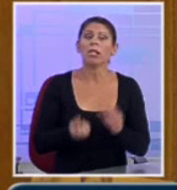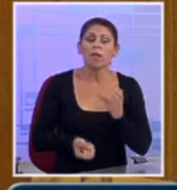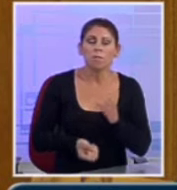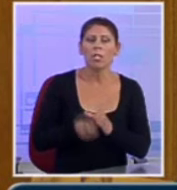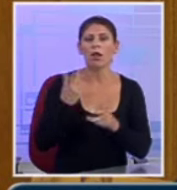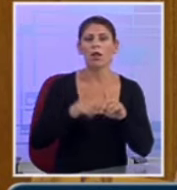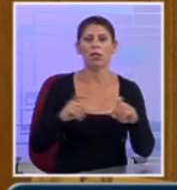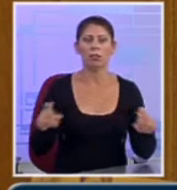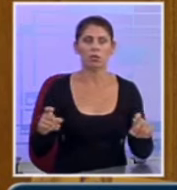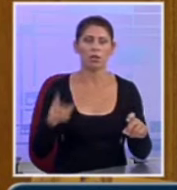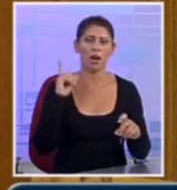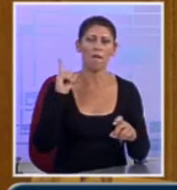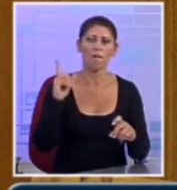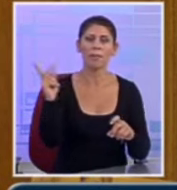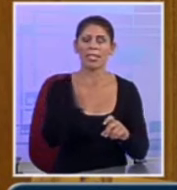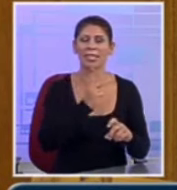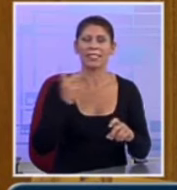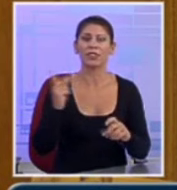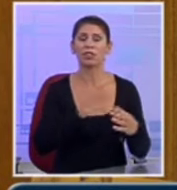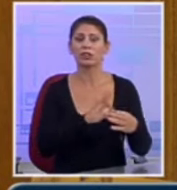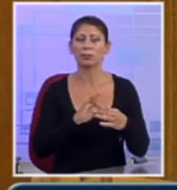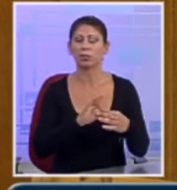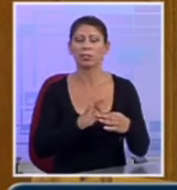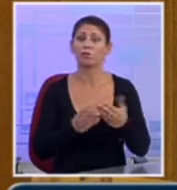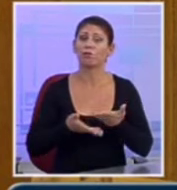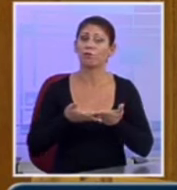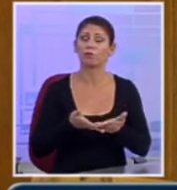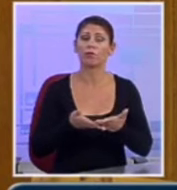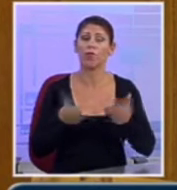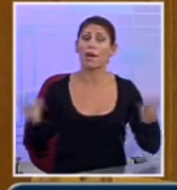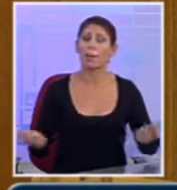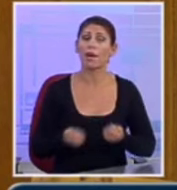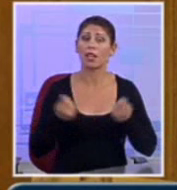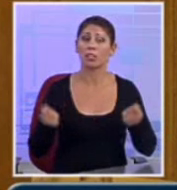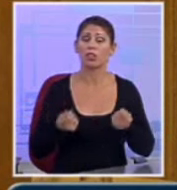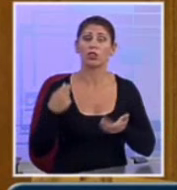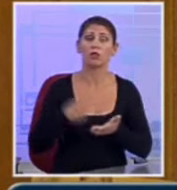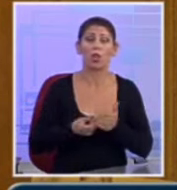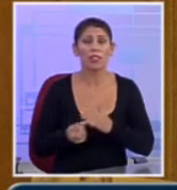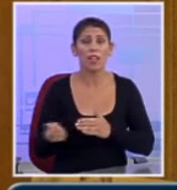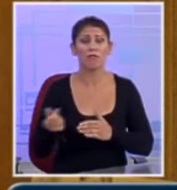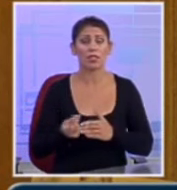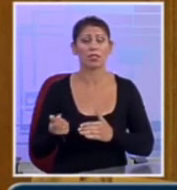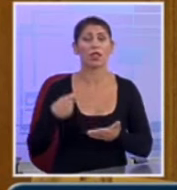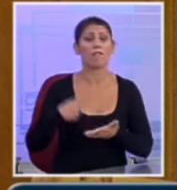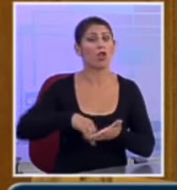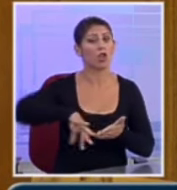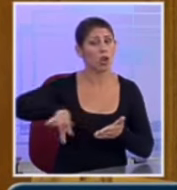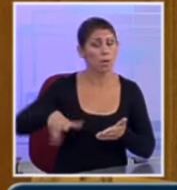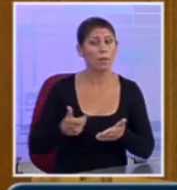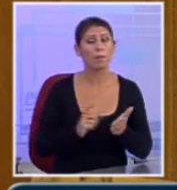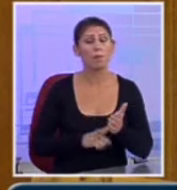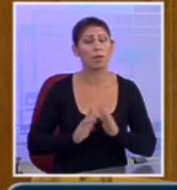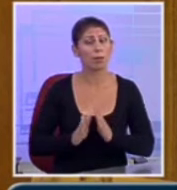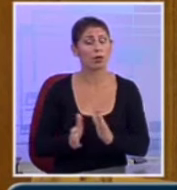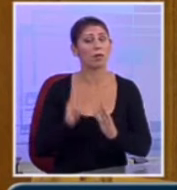καινοτομία. Από μια κοινωνική συμμαχία που ευνοεί την αναπαραγωγή της φοροδιαφυγής και της φοροκλοπής πρέπει να